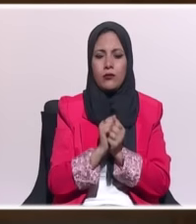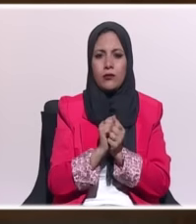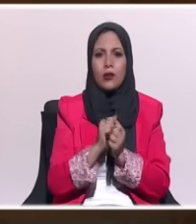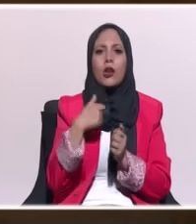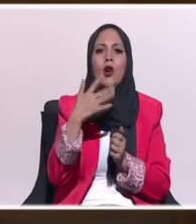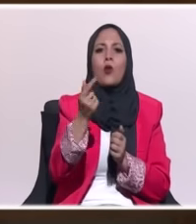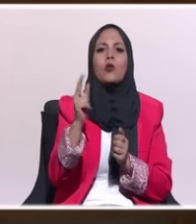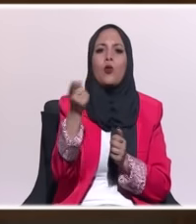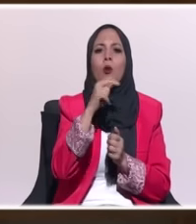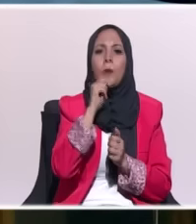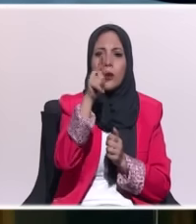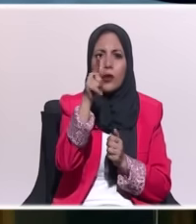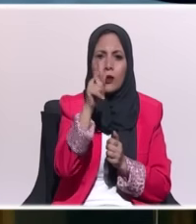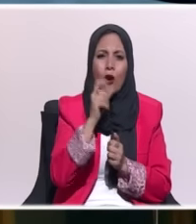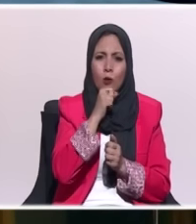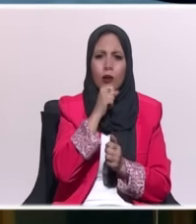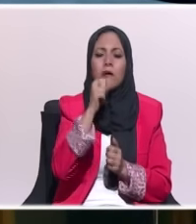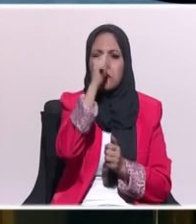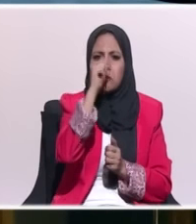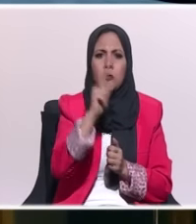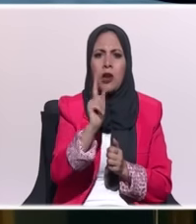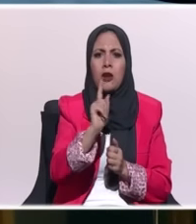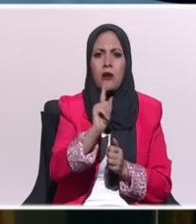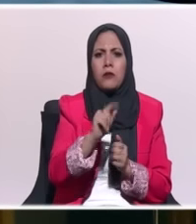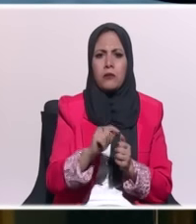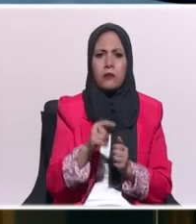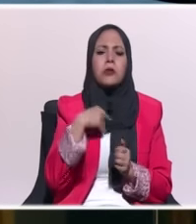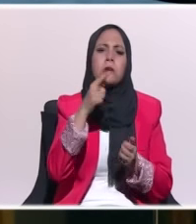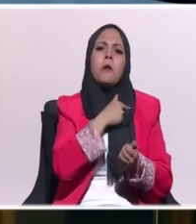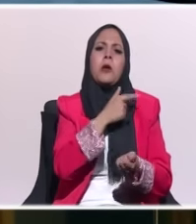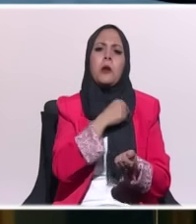اخواتك؟ ليه؟ مش عارفه، بيقولوا لي